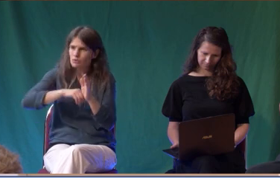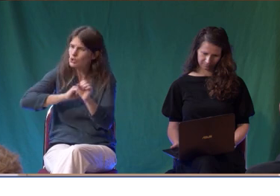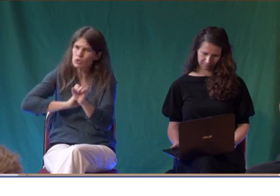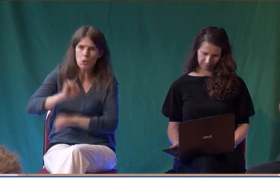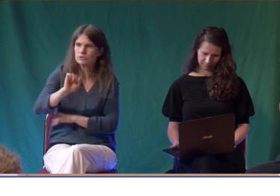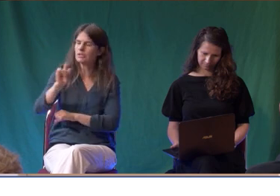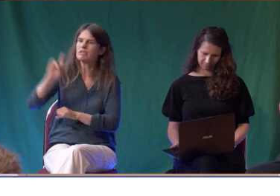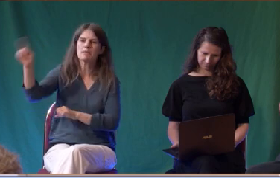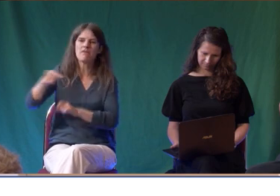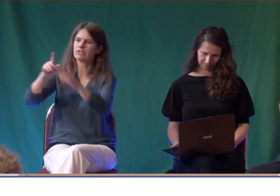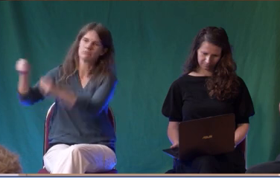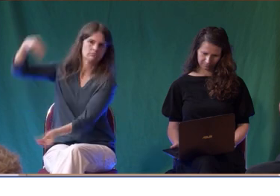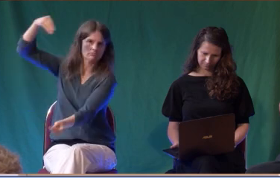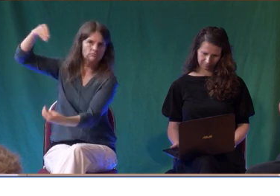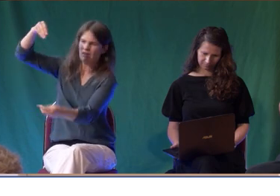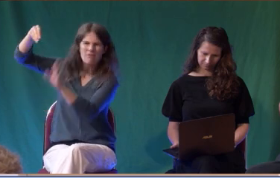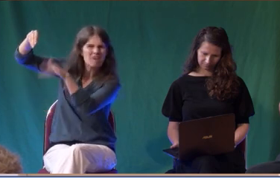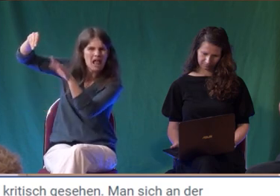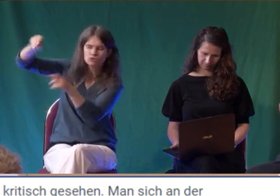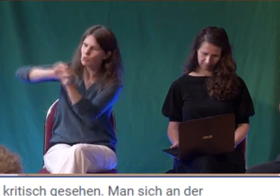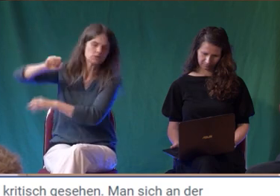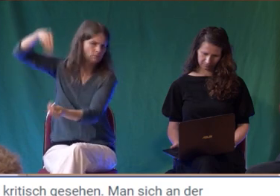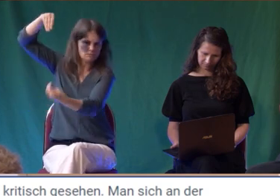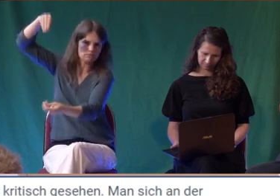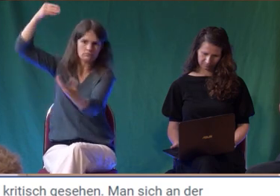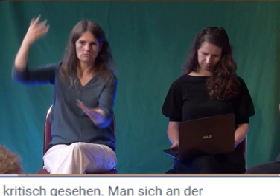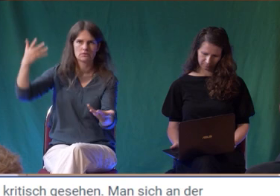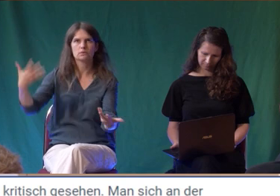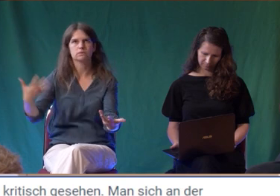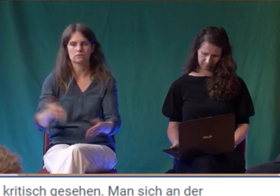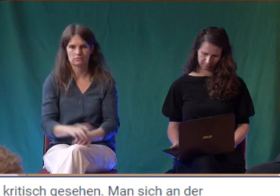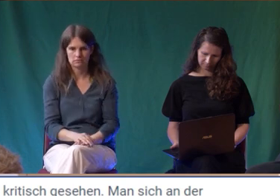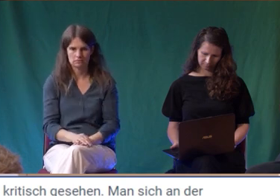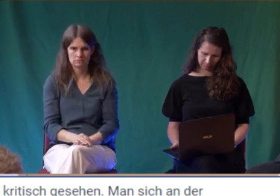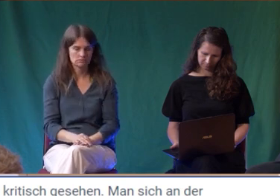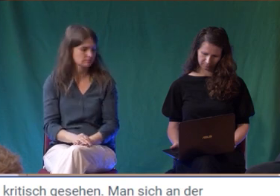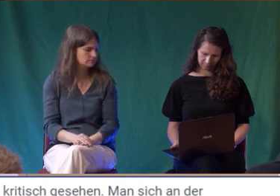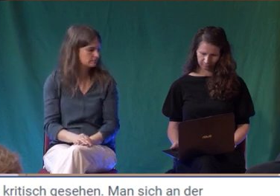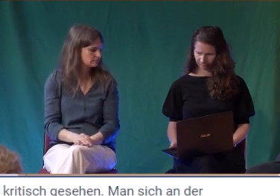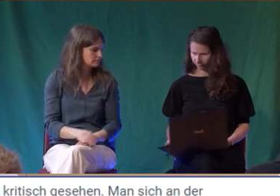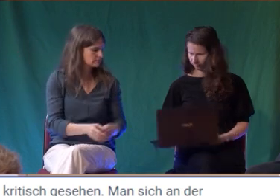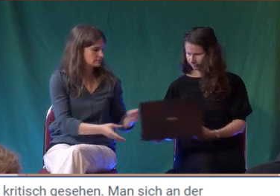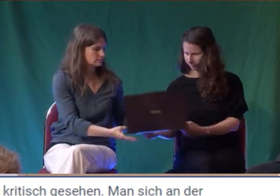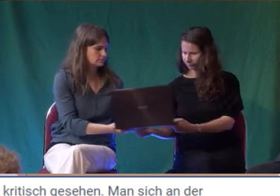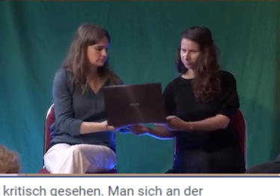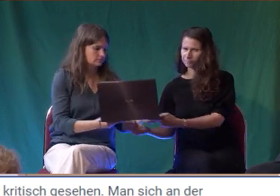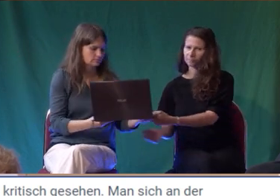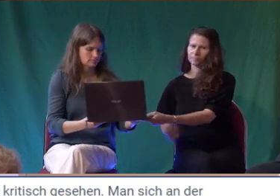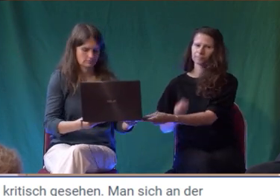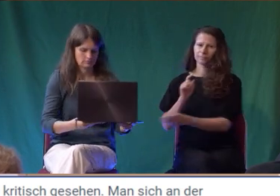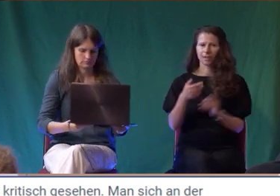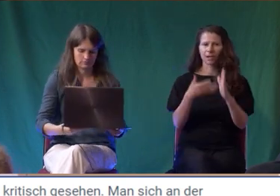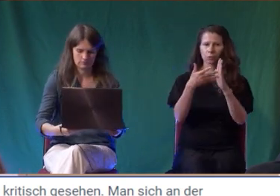berichten die Gutachten orientieren sich kaum an der ECF also es werden kaum die die